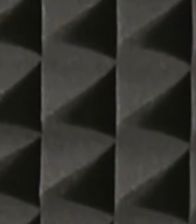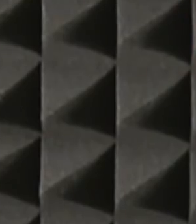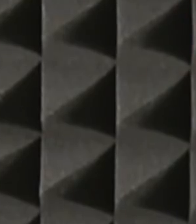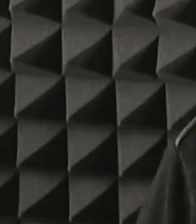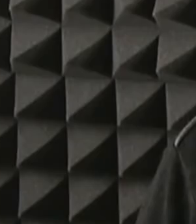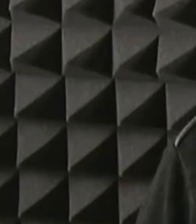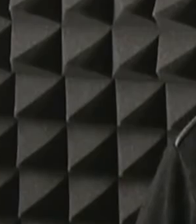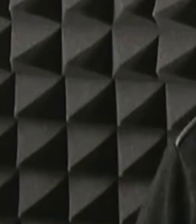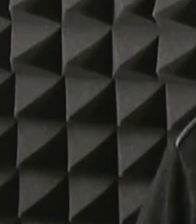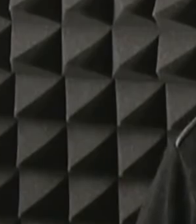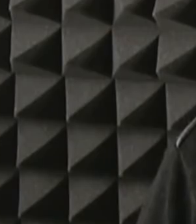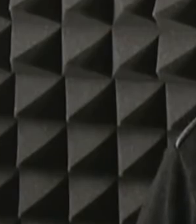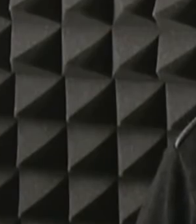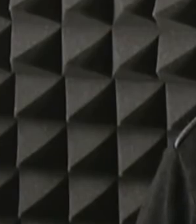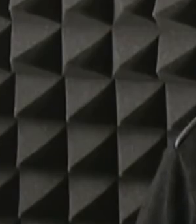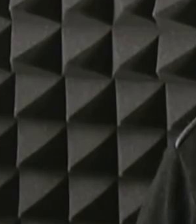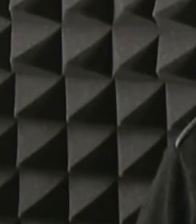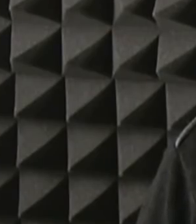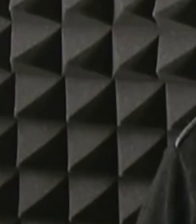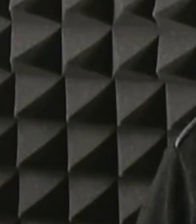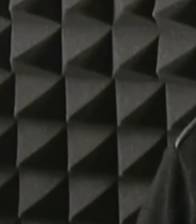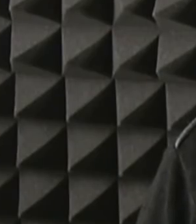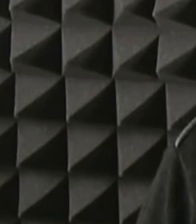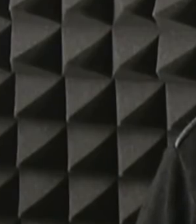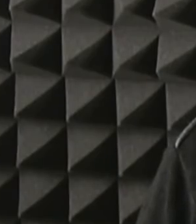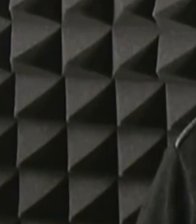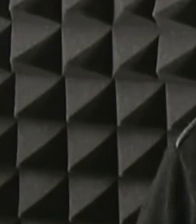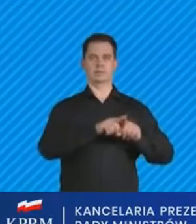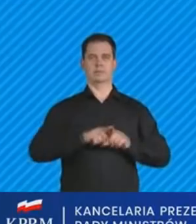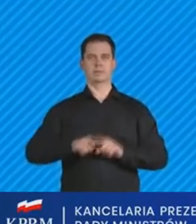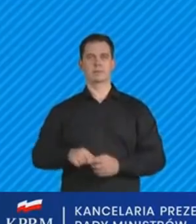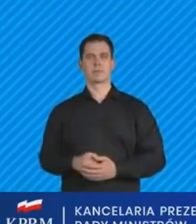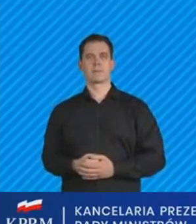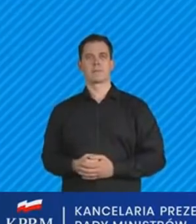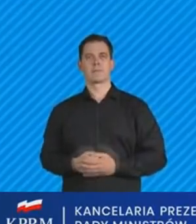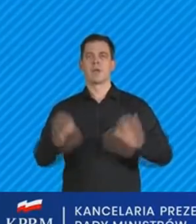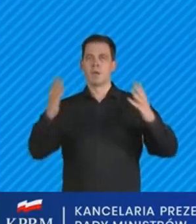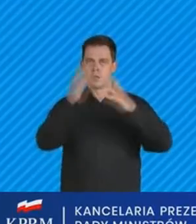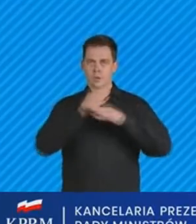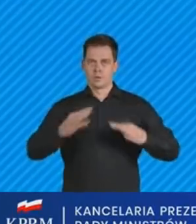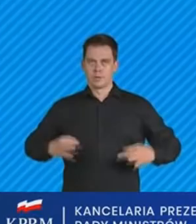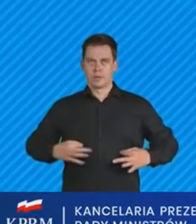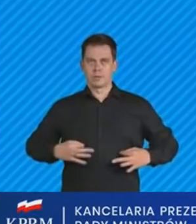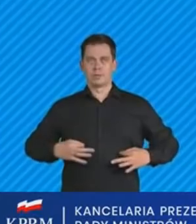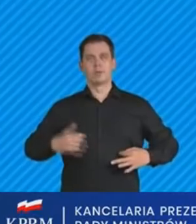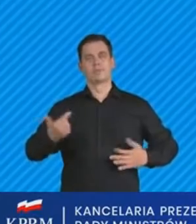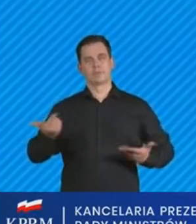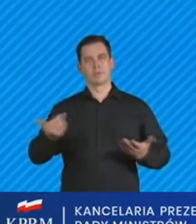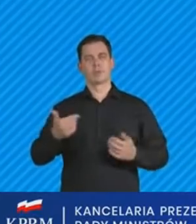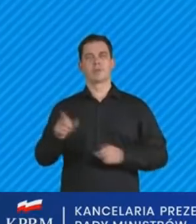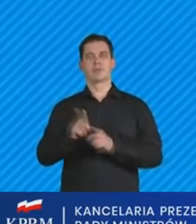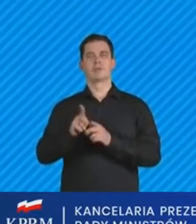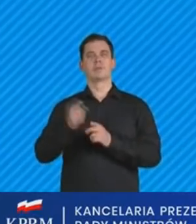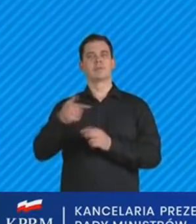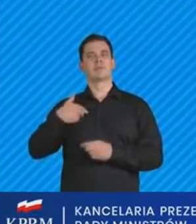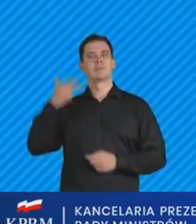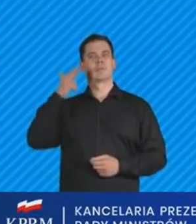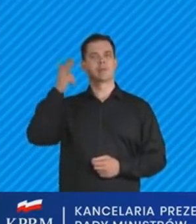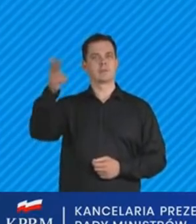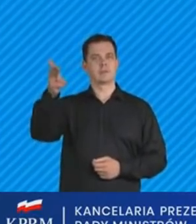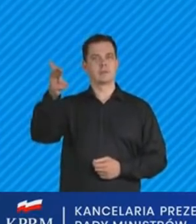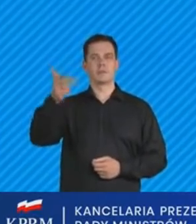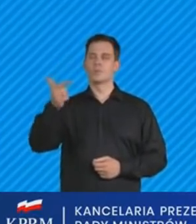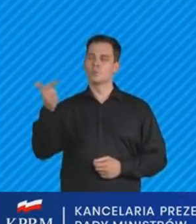cyrk niestety nie mam dla was zbyt dobrych wiadomości szanowni państwo to jest to nasze też światło nadziei musimy